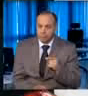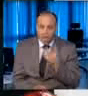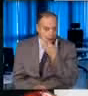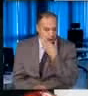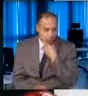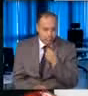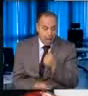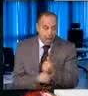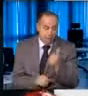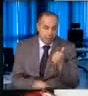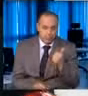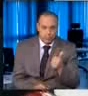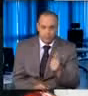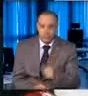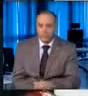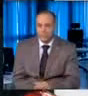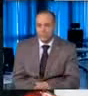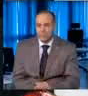السنة الفارطة،